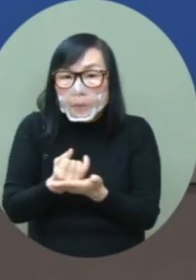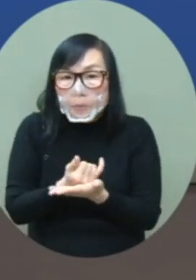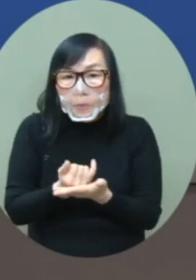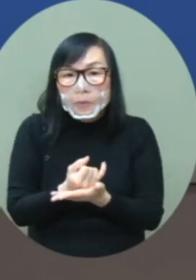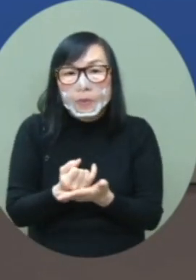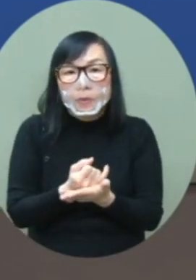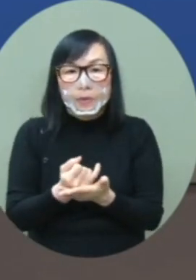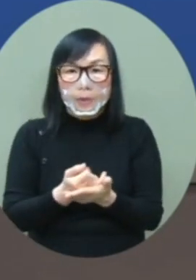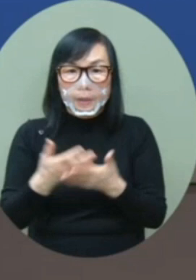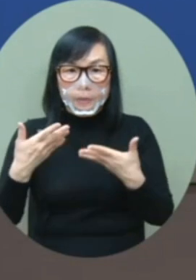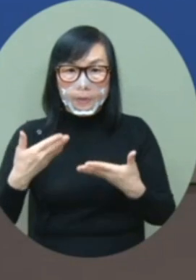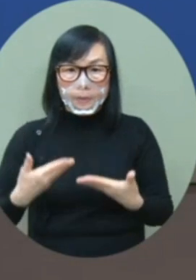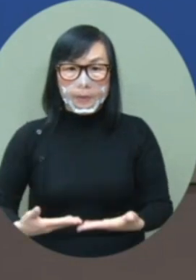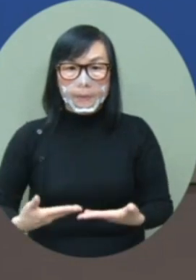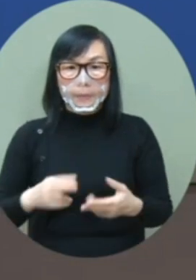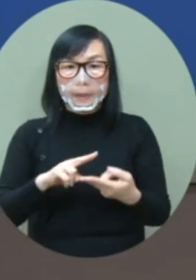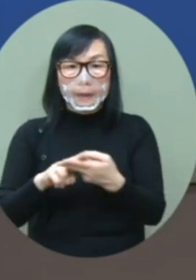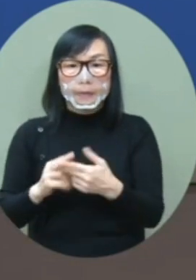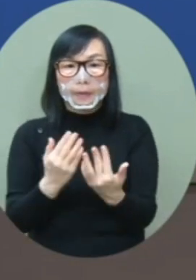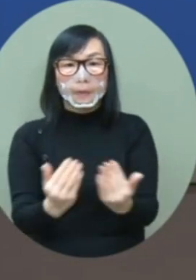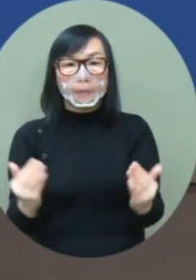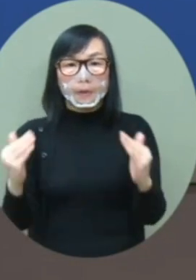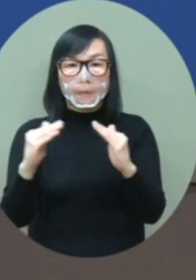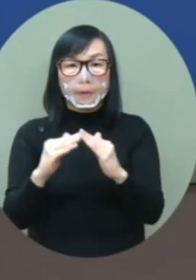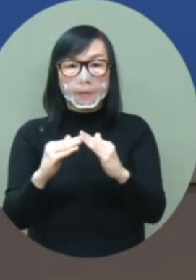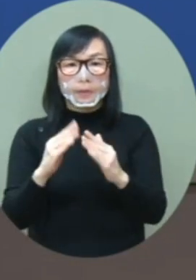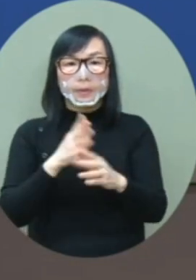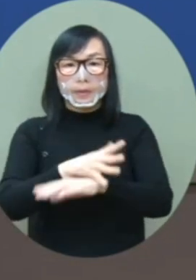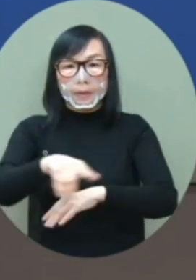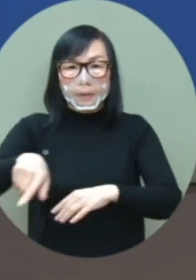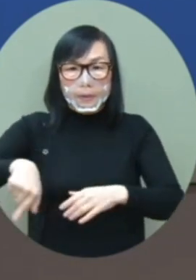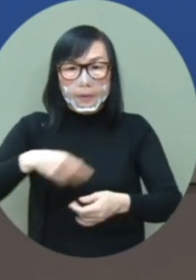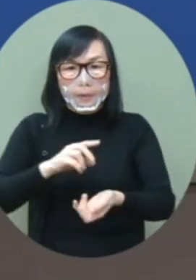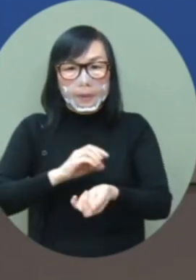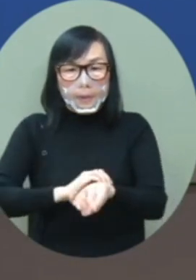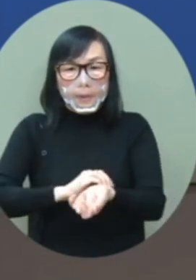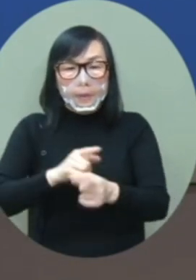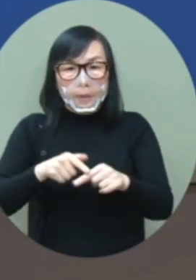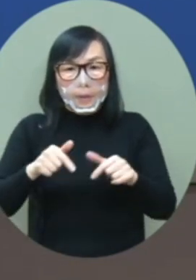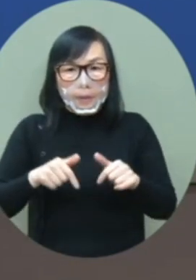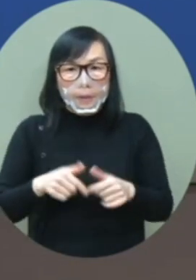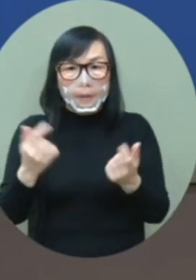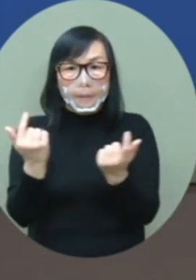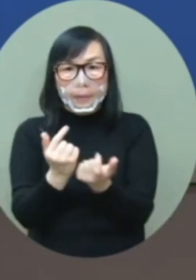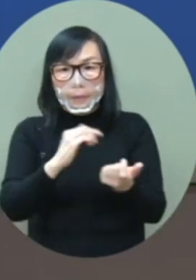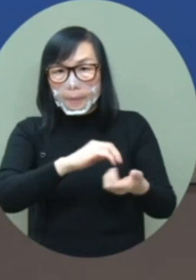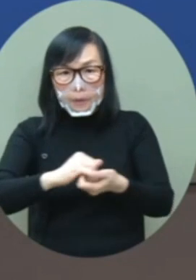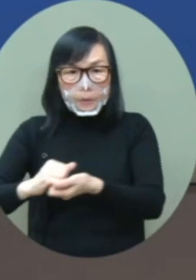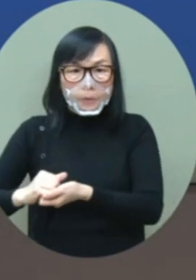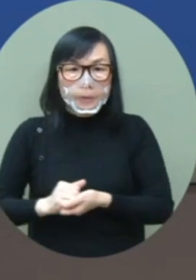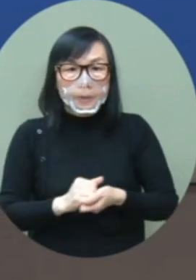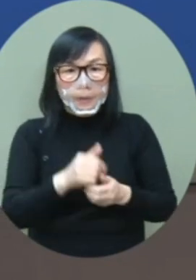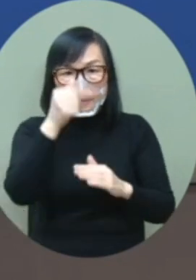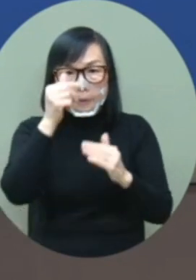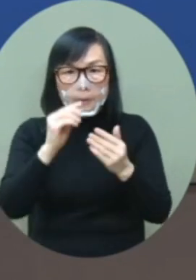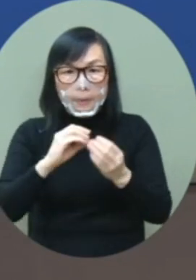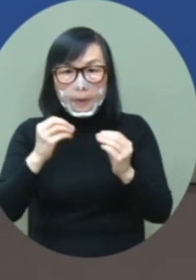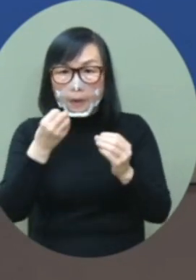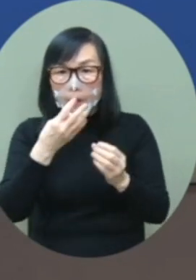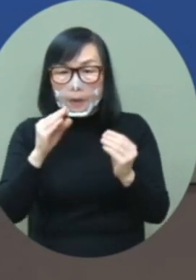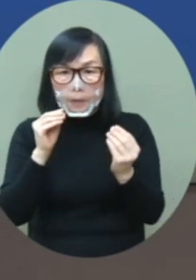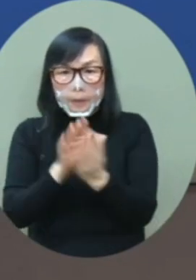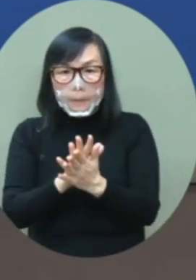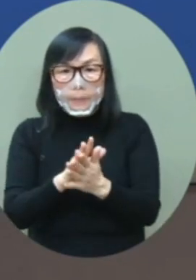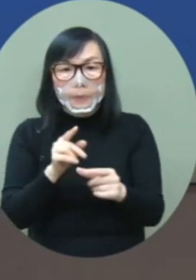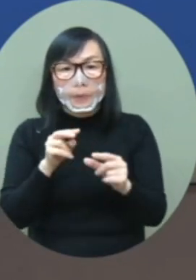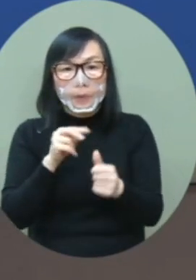要將今日嘅亞洲國際博覽館嘅社區治療中心，同埋北大嶼山醫院的香港感染控